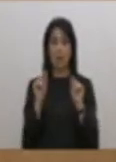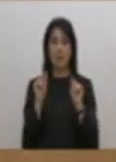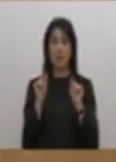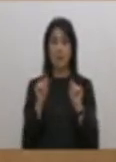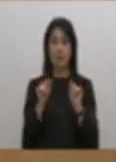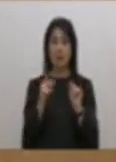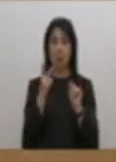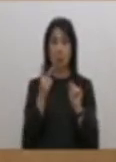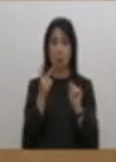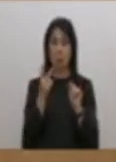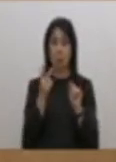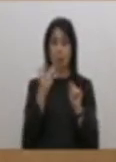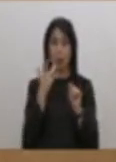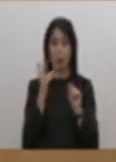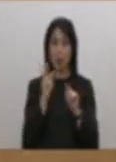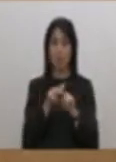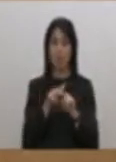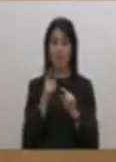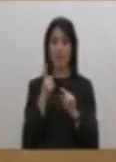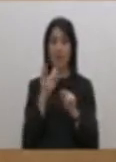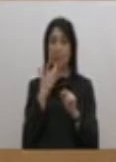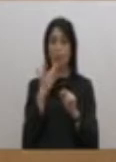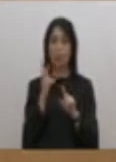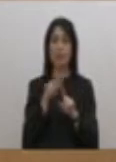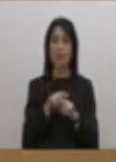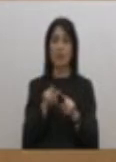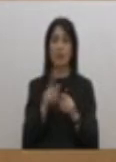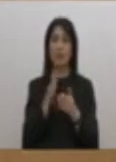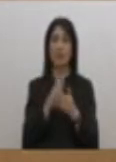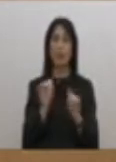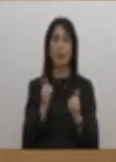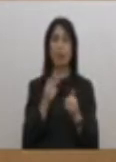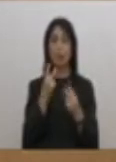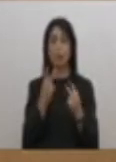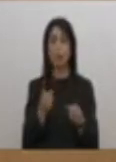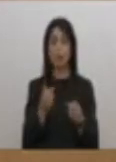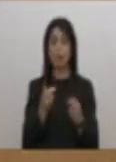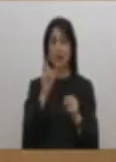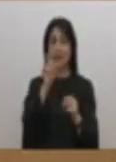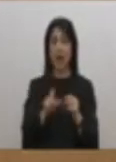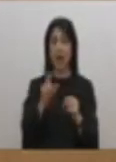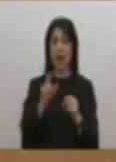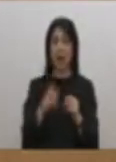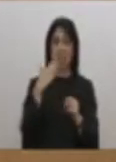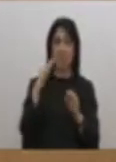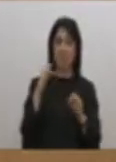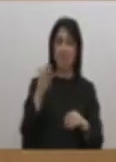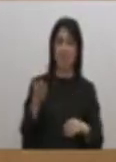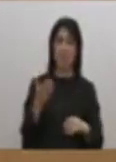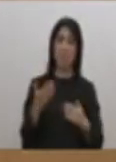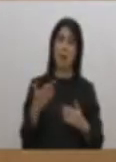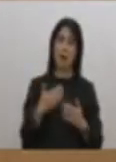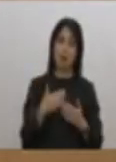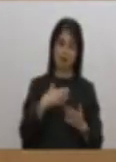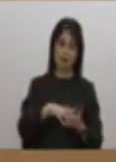ორივე პოლიტიკური დატვირთვა. Ერთი პოლიტიკური დატვირთვა ამის გახლავთ, როგორ ვუყურებთ ჩვენ ადამიანებში სამართლიანობას. Მაგალითად, ჩვენ